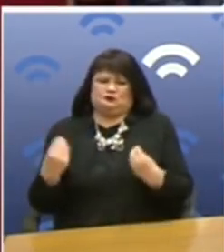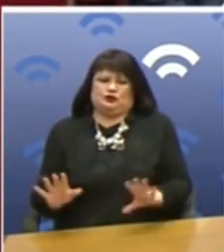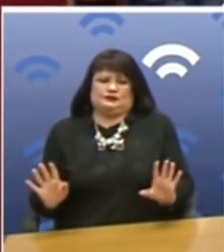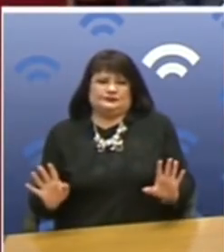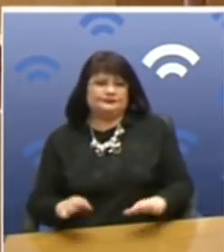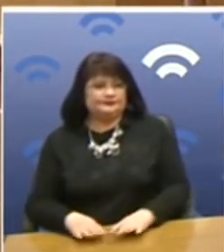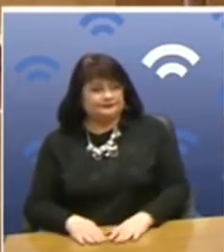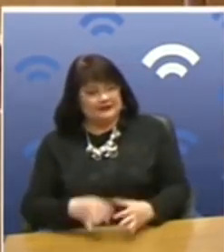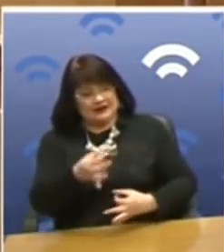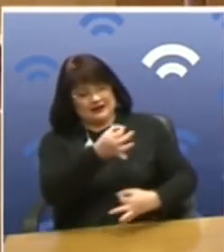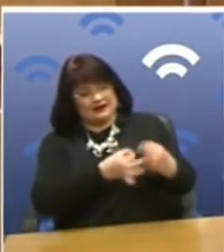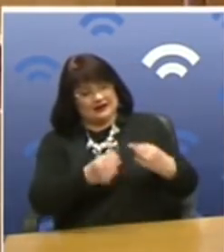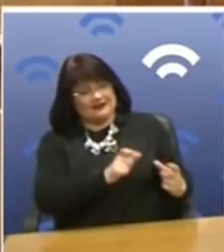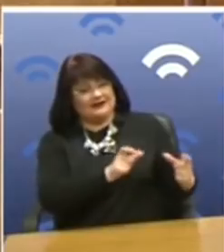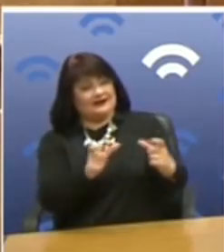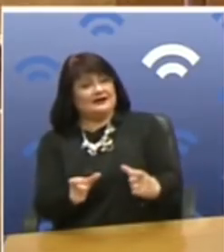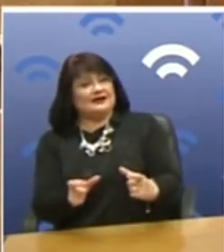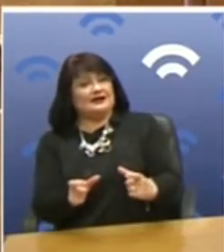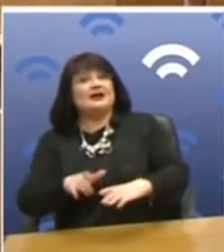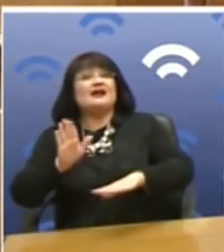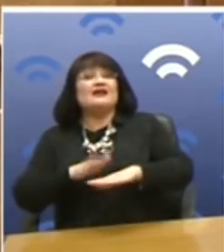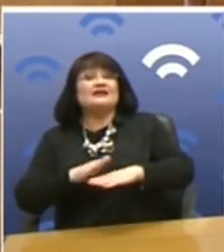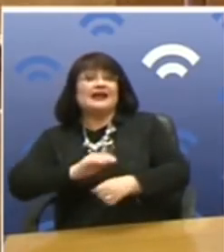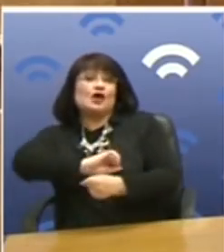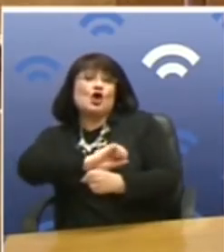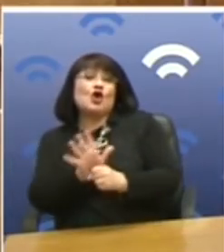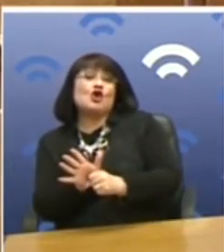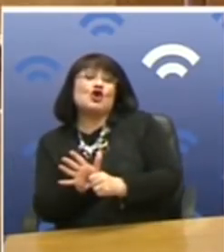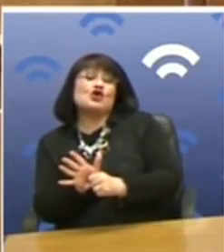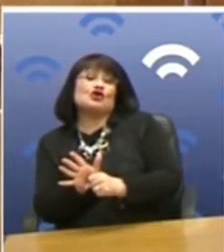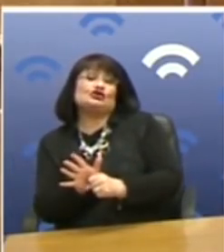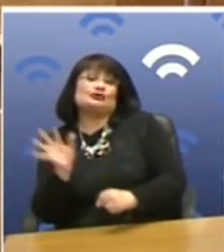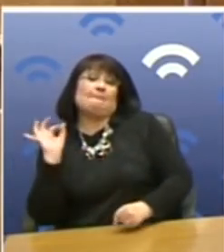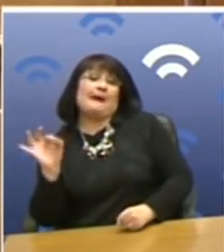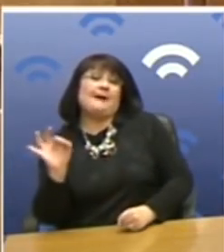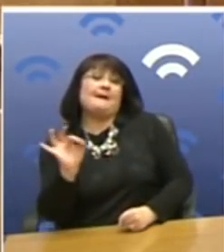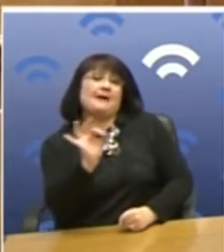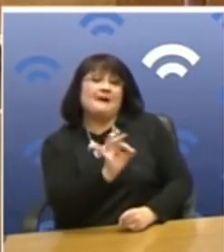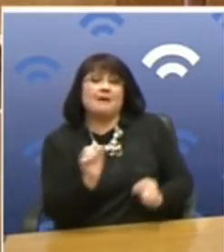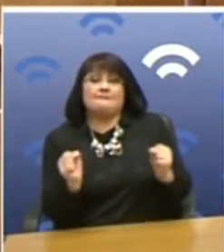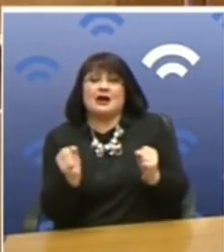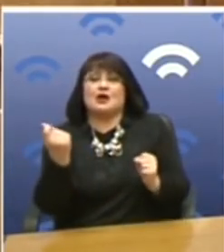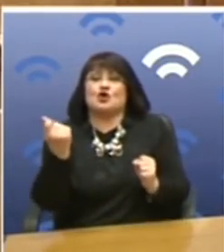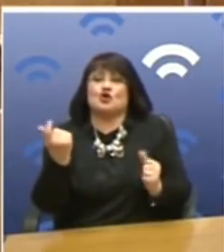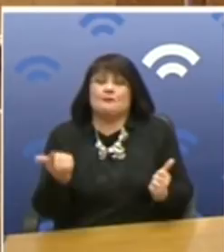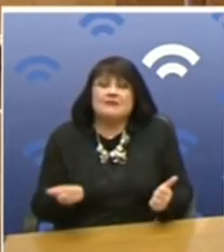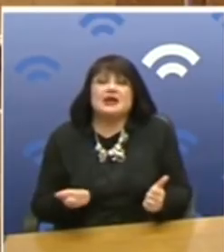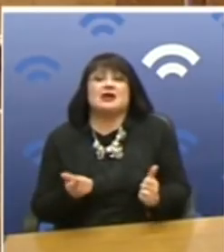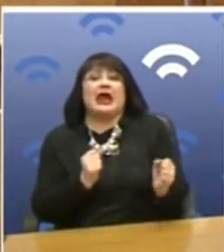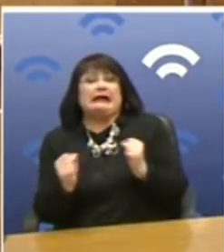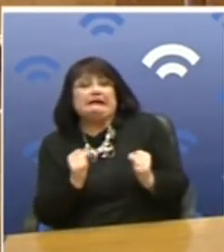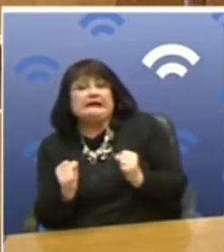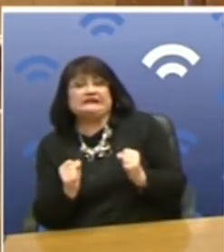να σερβίρετε είναι πως φταίει ο κορονοϊός που πάγωσε την οικονομία και μας έφερε στην